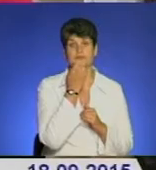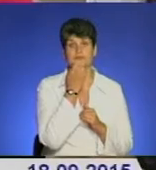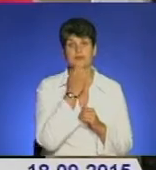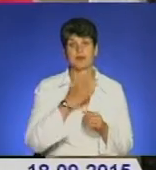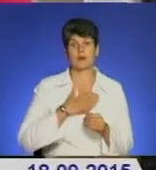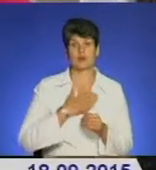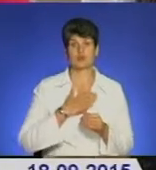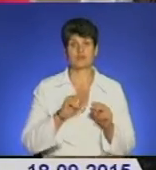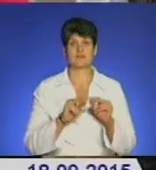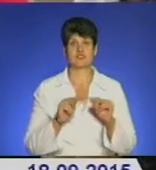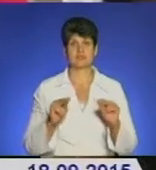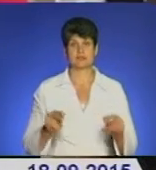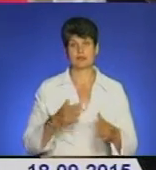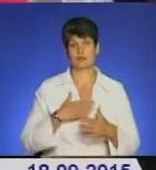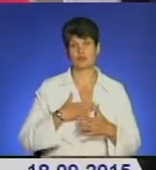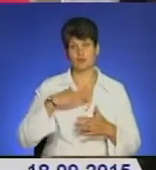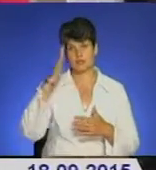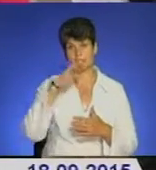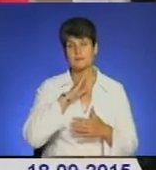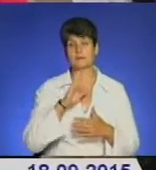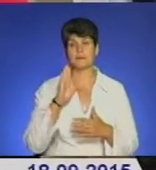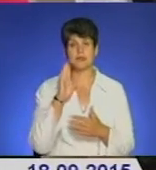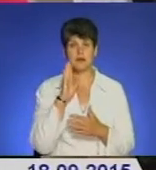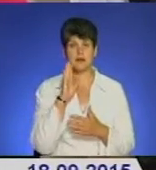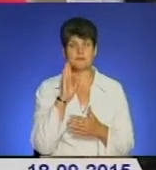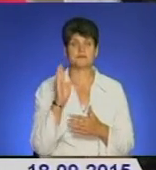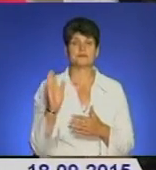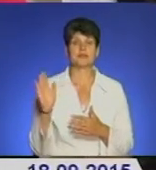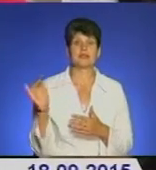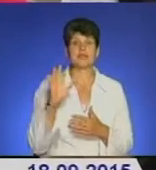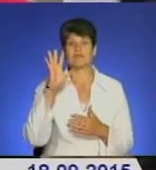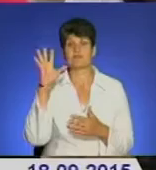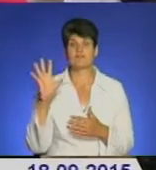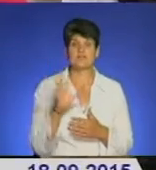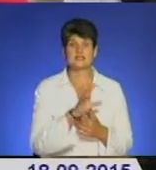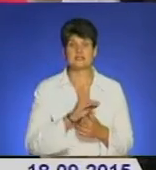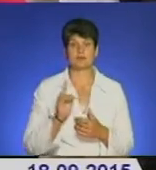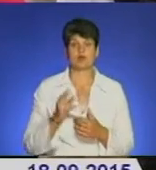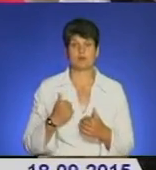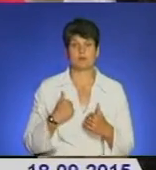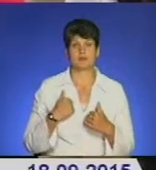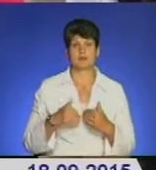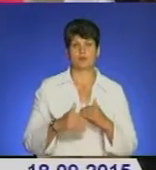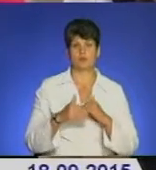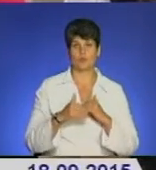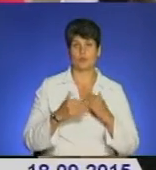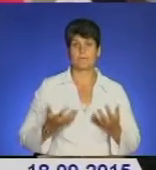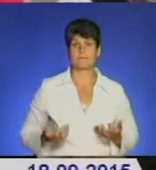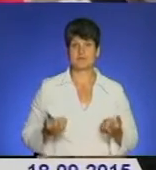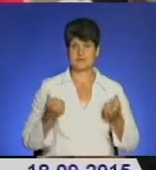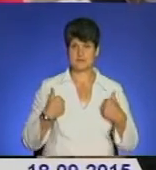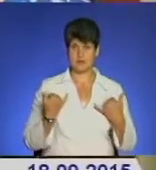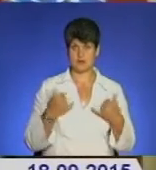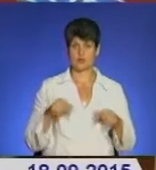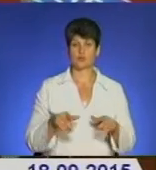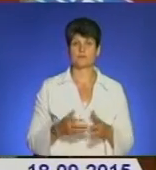моїй вчительці, моїм батькам і всім тим, хто, ну, допомагав мене, підтримував, я зараз